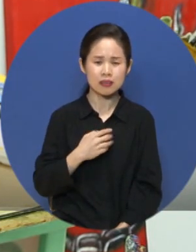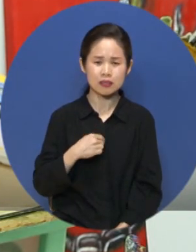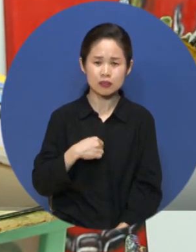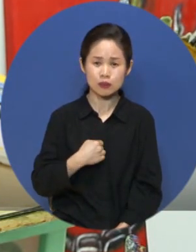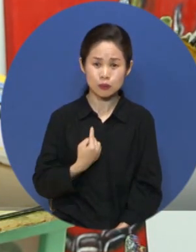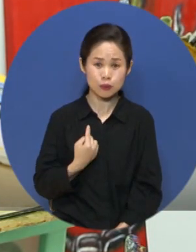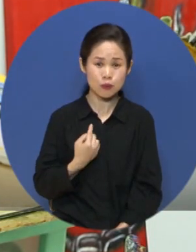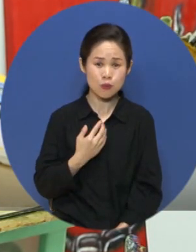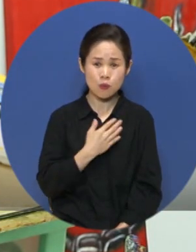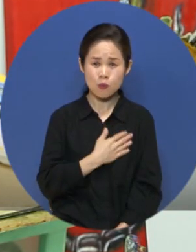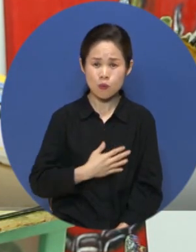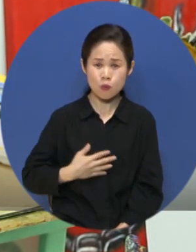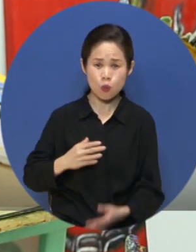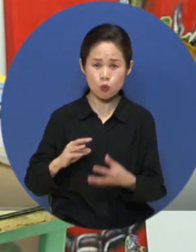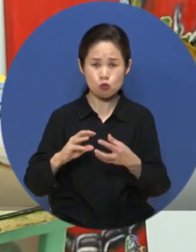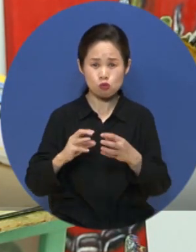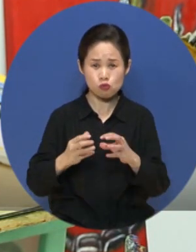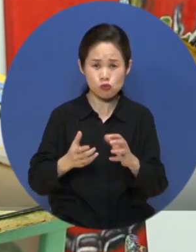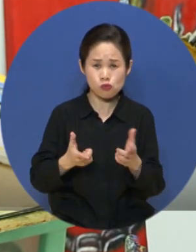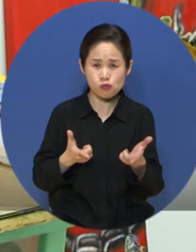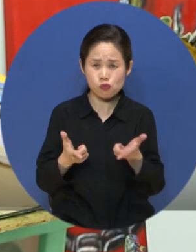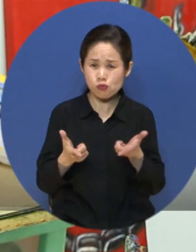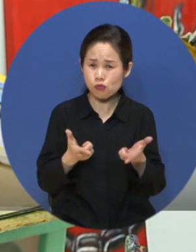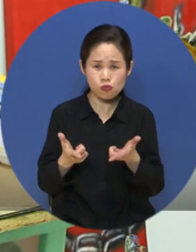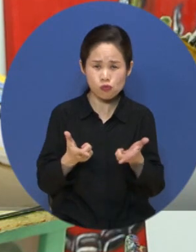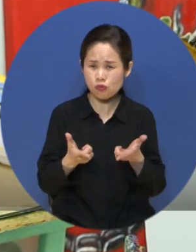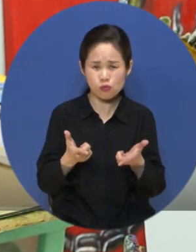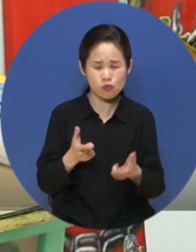몸을 지녔기 때문에